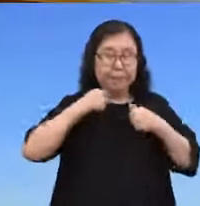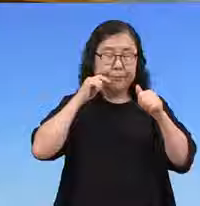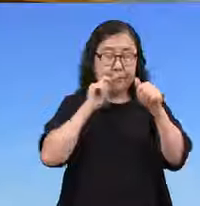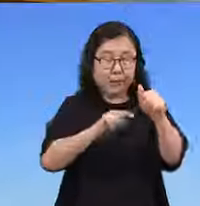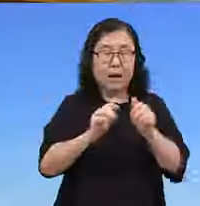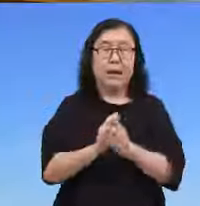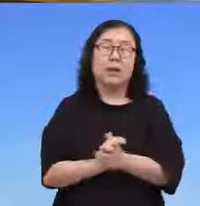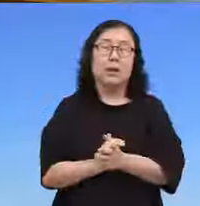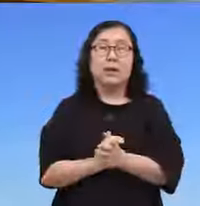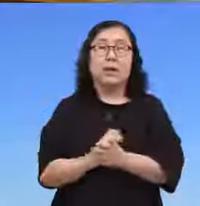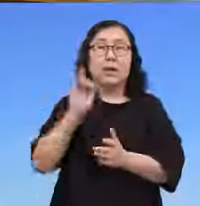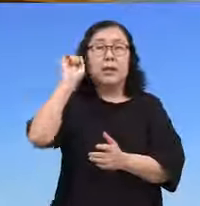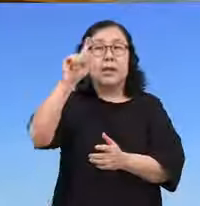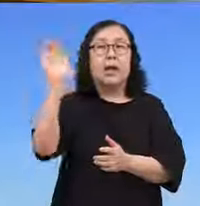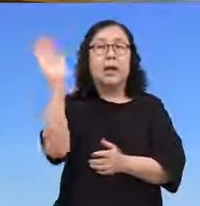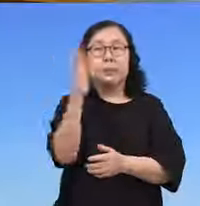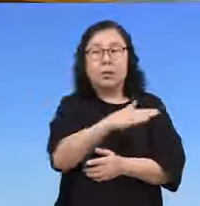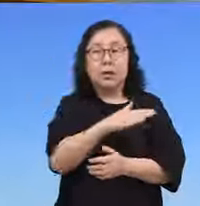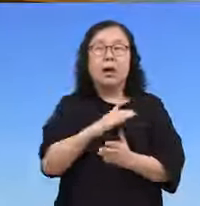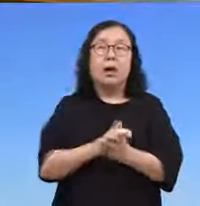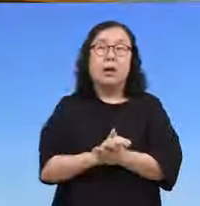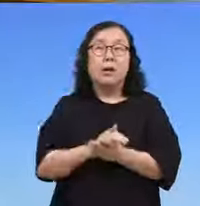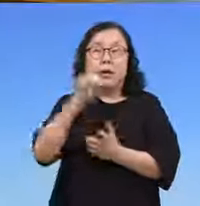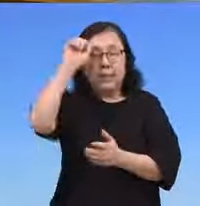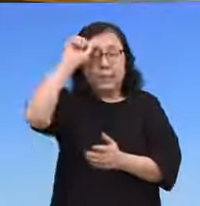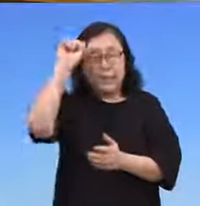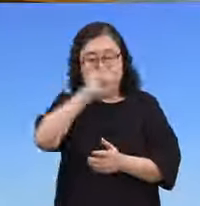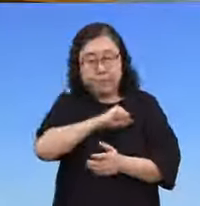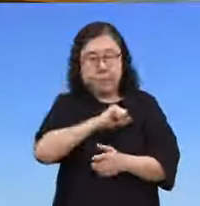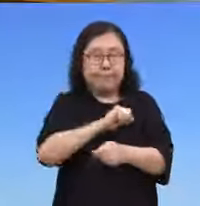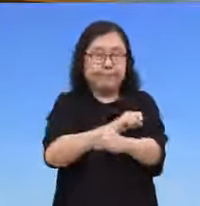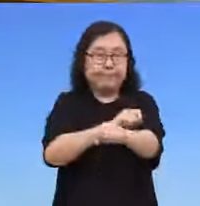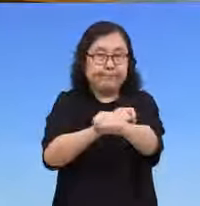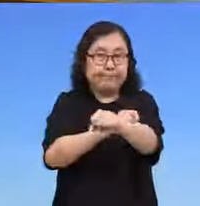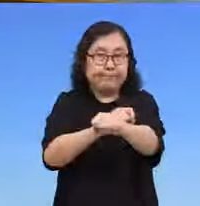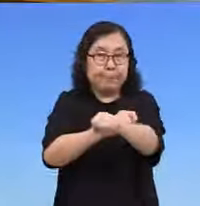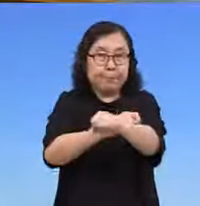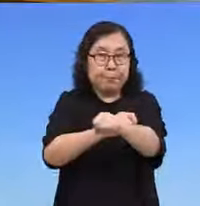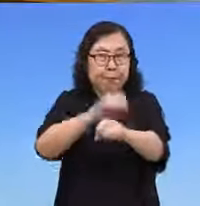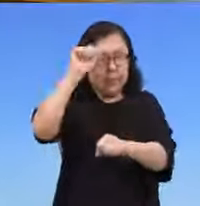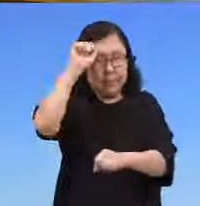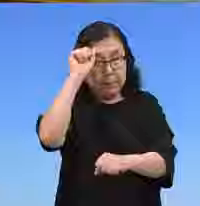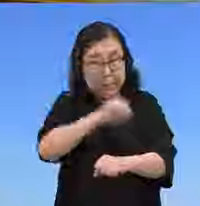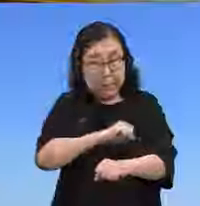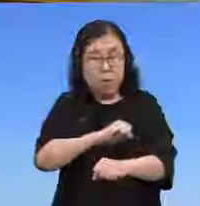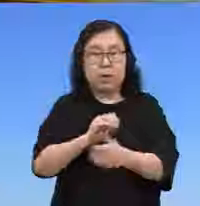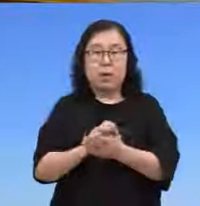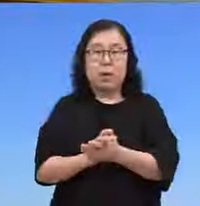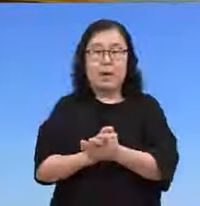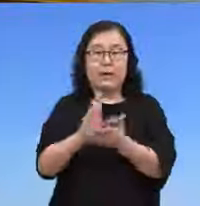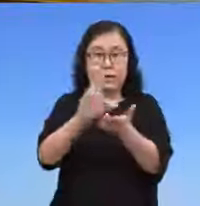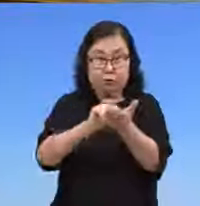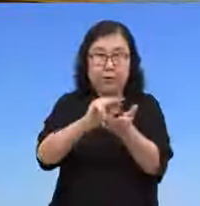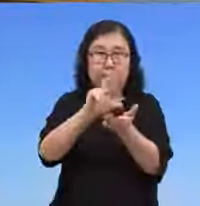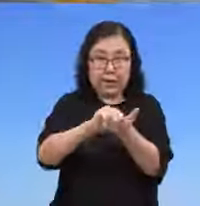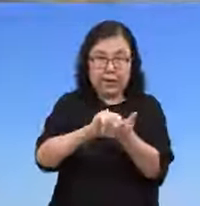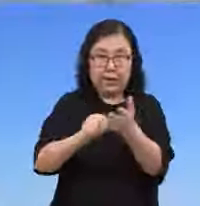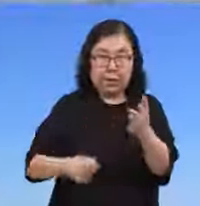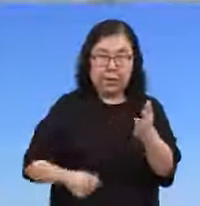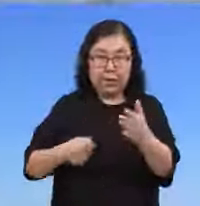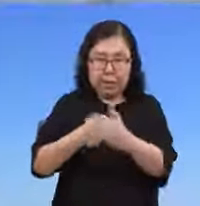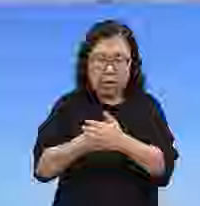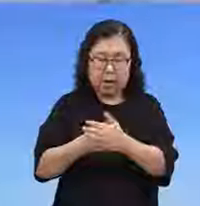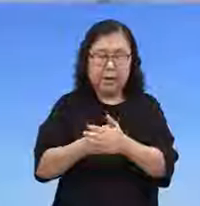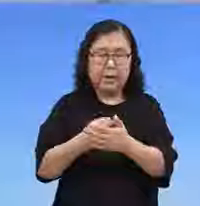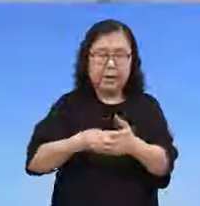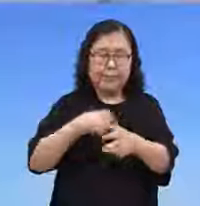새벽 부흥의 주제를 하나님의 전신갑주를 입어라 이렇게 정한 것은 참 잘된 결정이라 생각합니다.